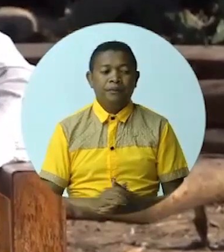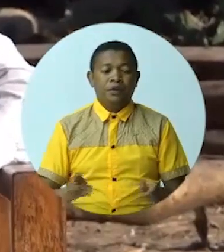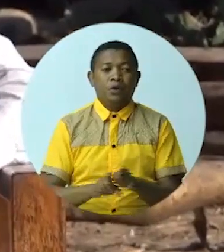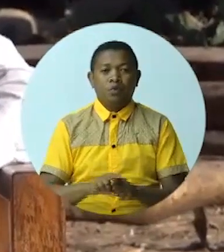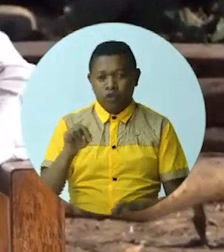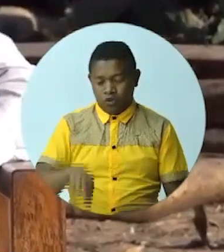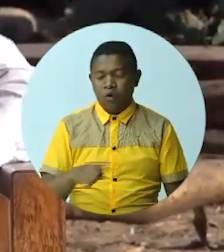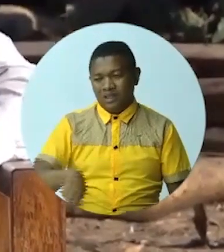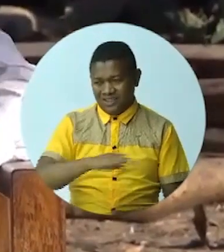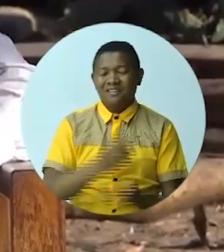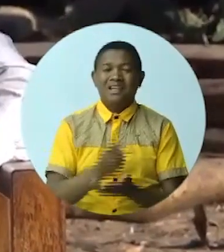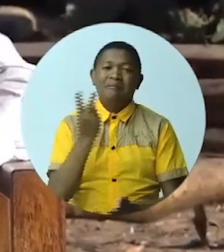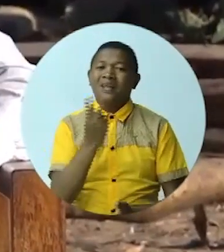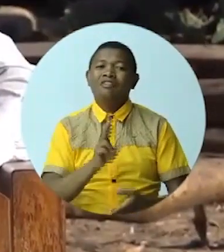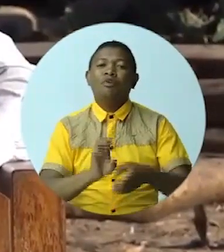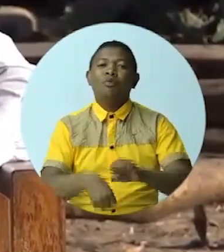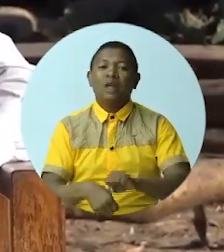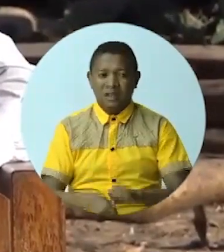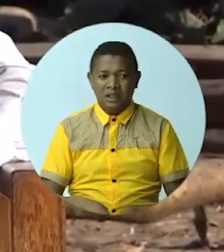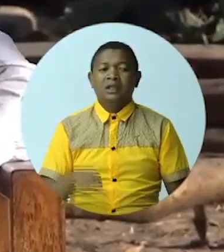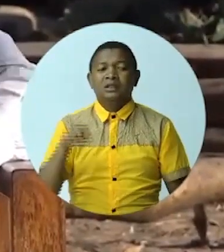Efa nandritra ny taona maro.